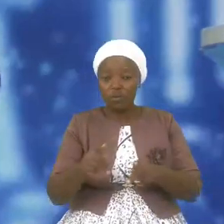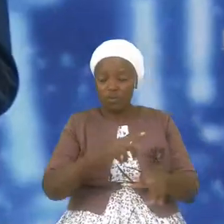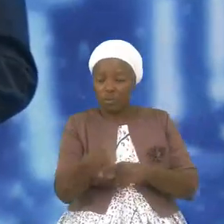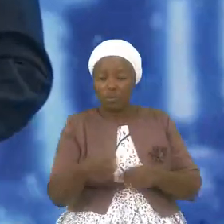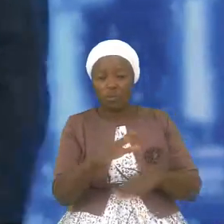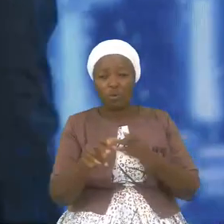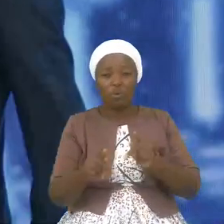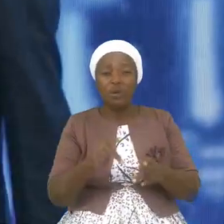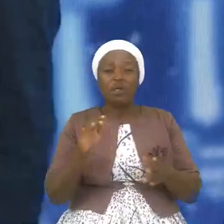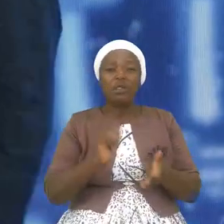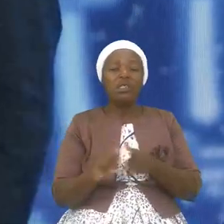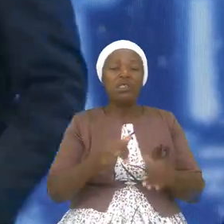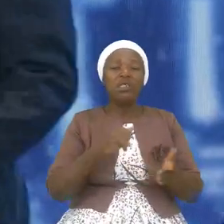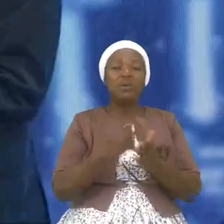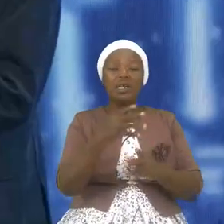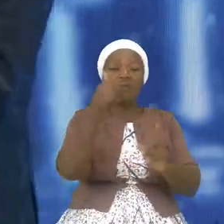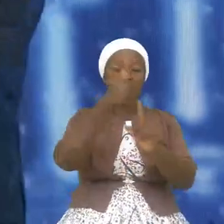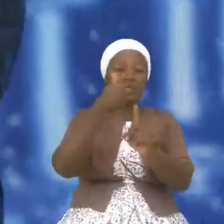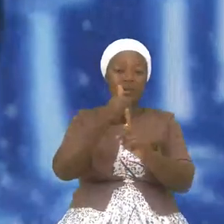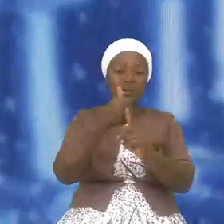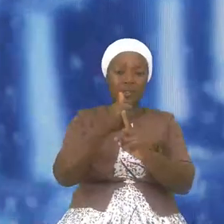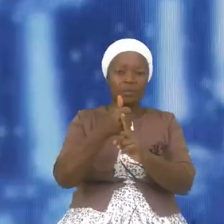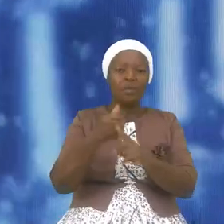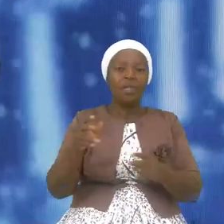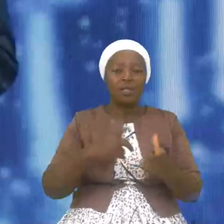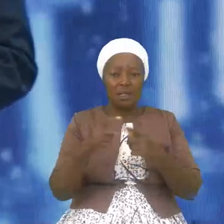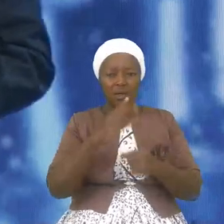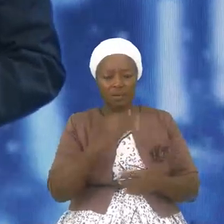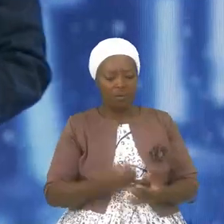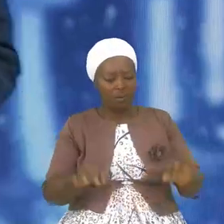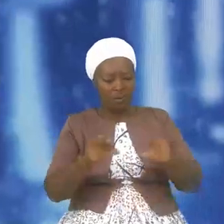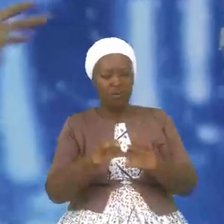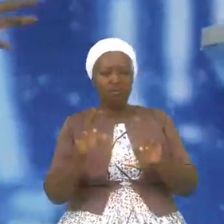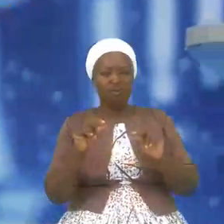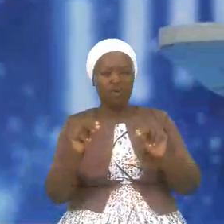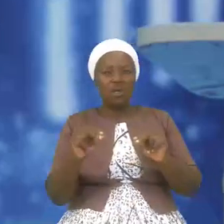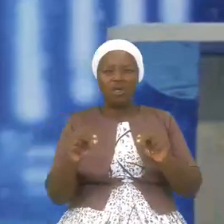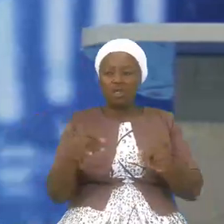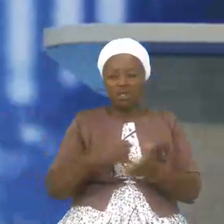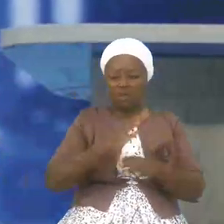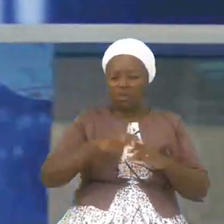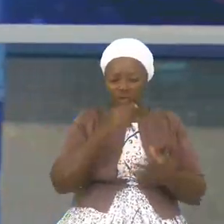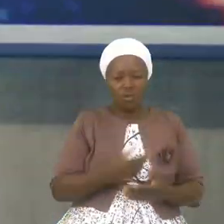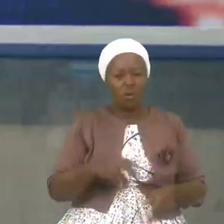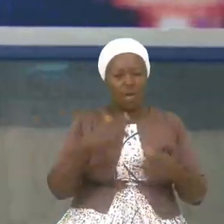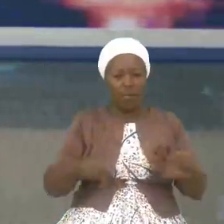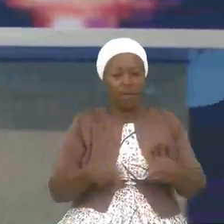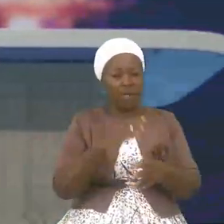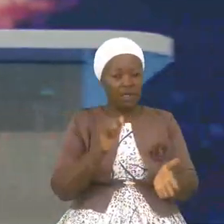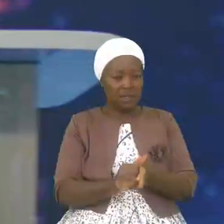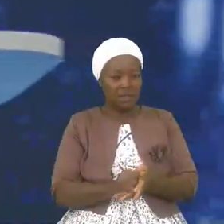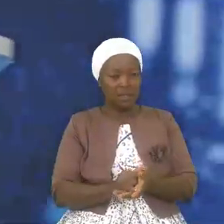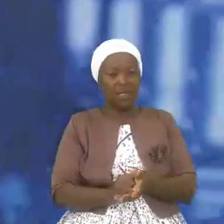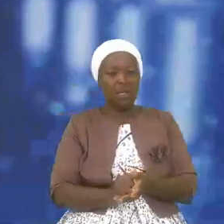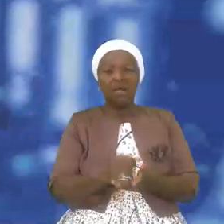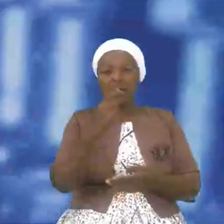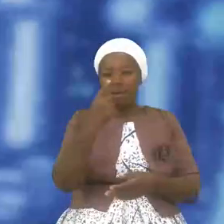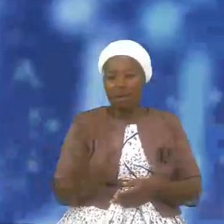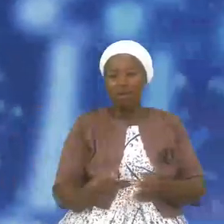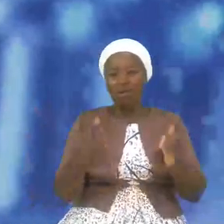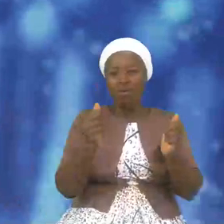qui pensaient que eux-mêmes, ils pourraient être dignes. Non, ça ne se passe pas comme ça. Seul sans